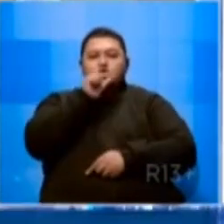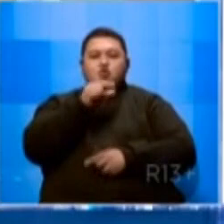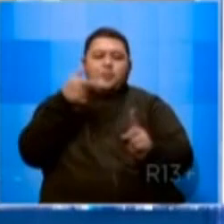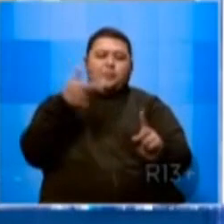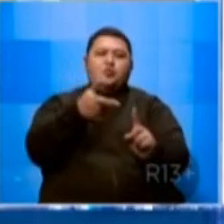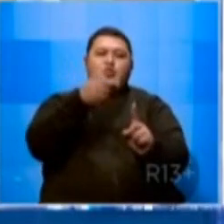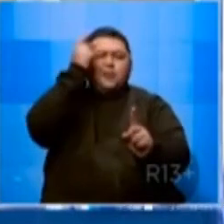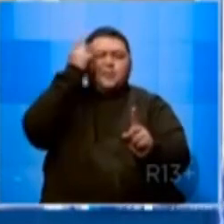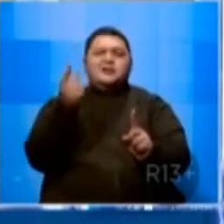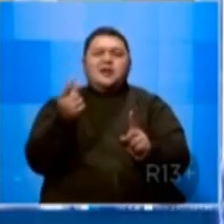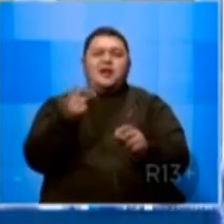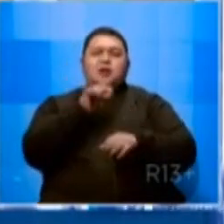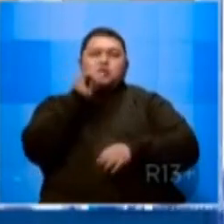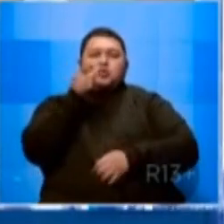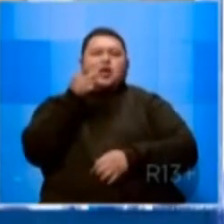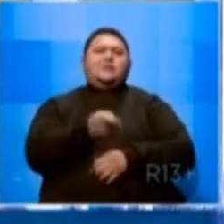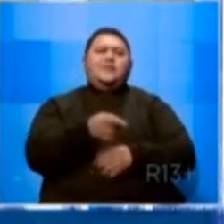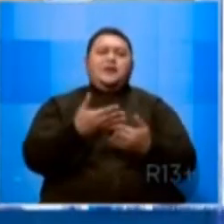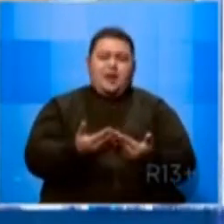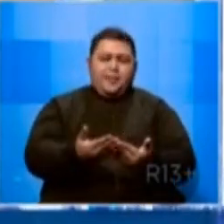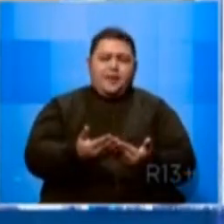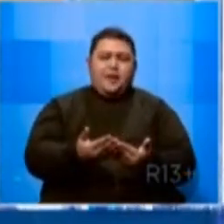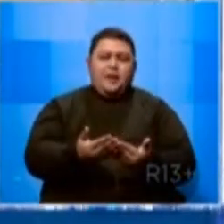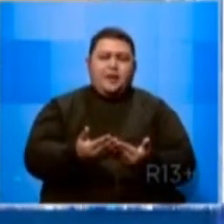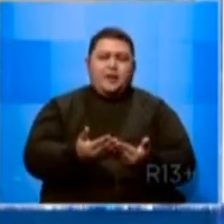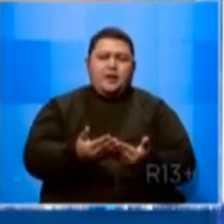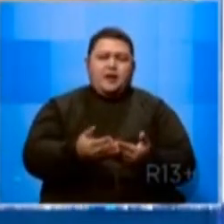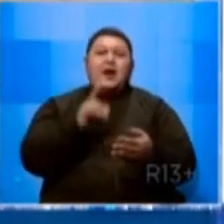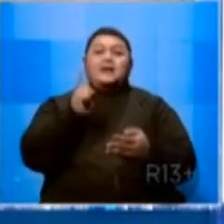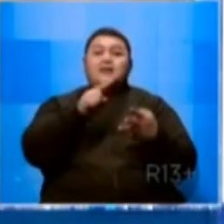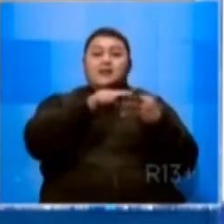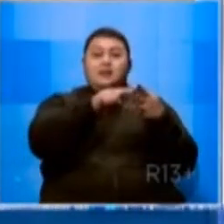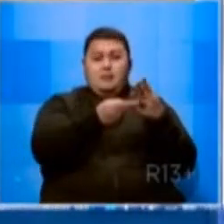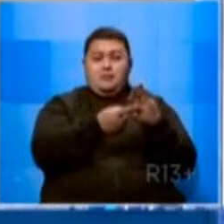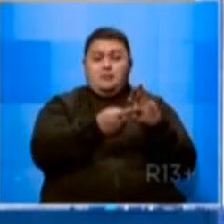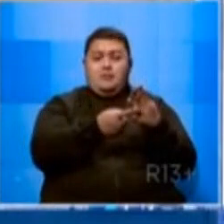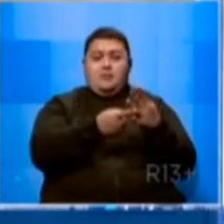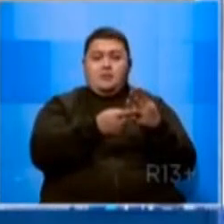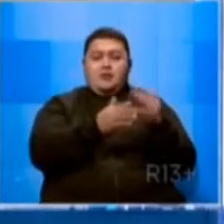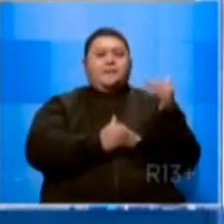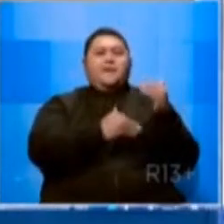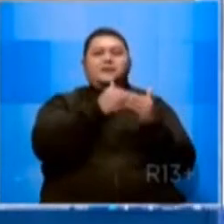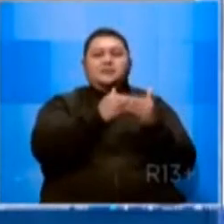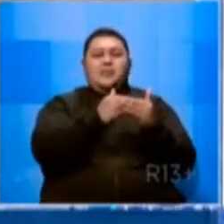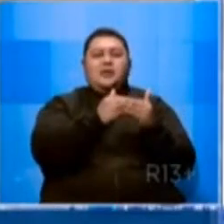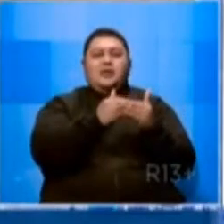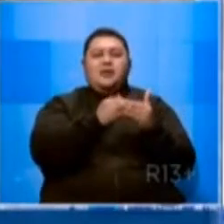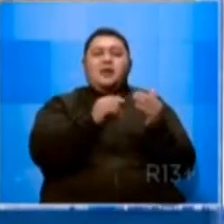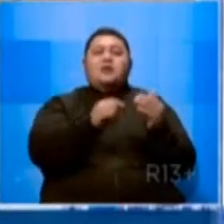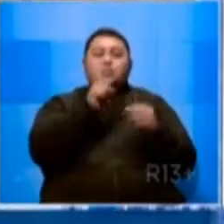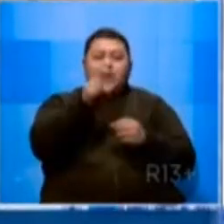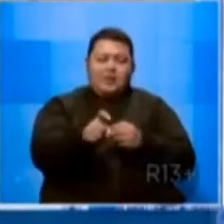berencana ancaman hukumannya hanya ada tiga macam ya maksimal mati